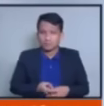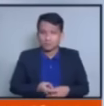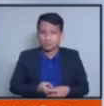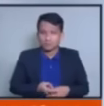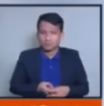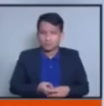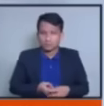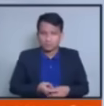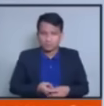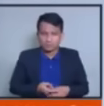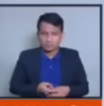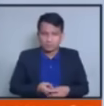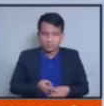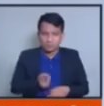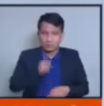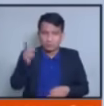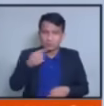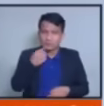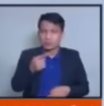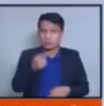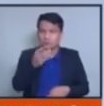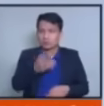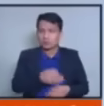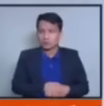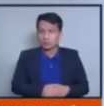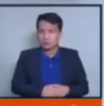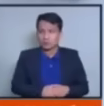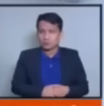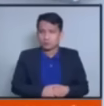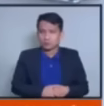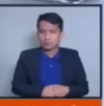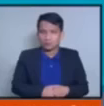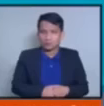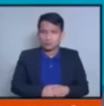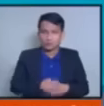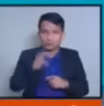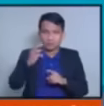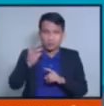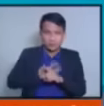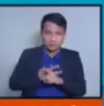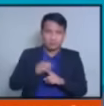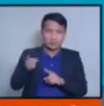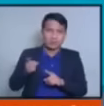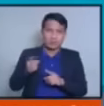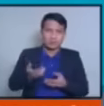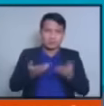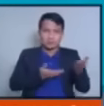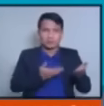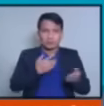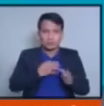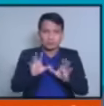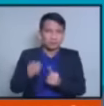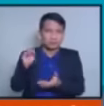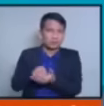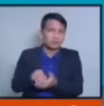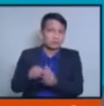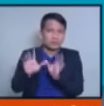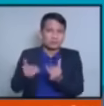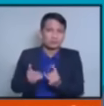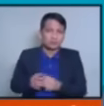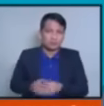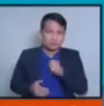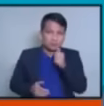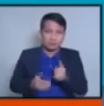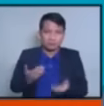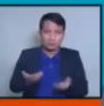sa barangay po. Anim na buwan na. Okay, sir. Ang kasong rape, hindi po isinasampa sa barangay. Ang rape po